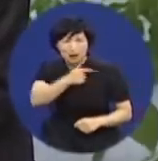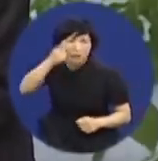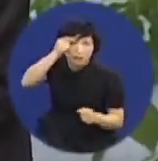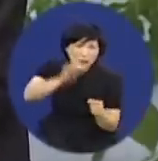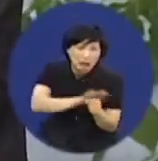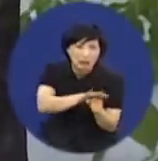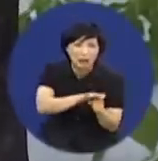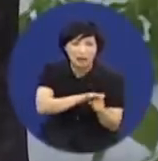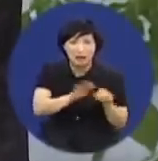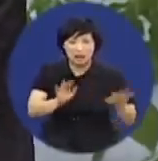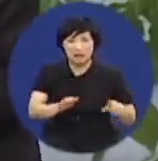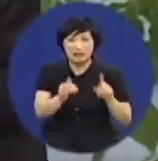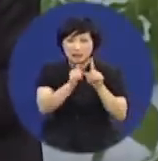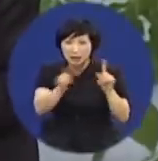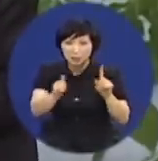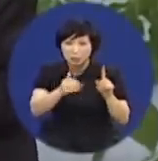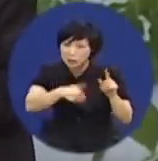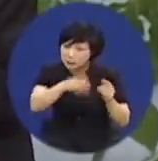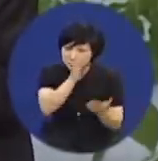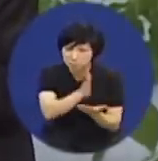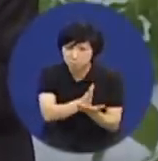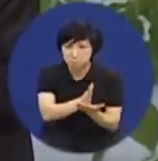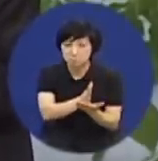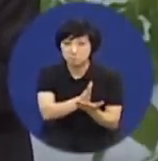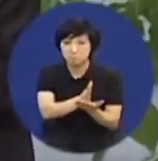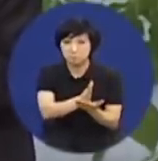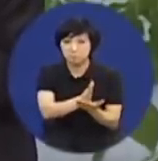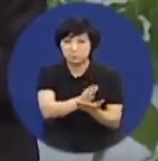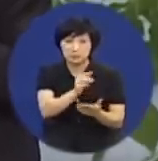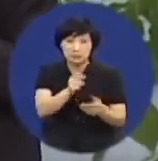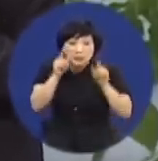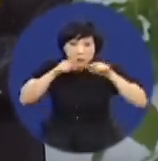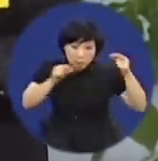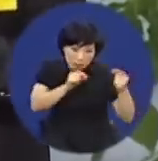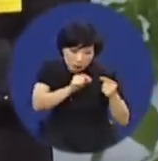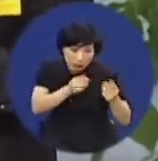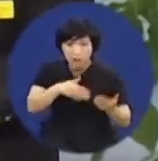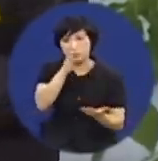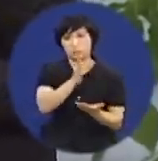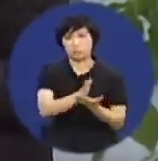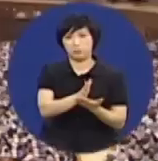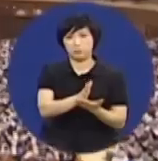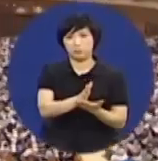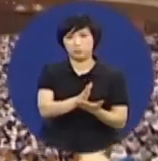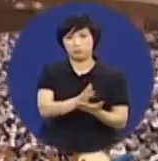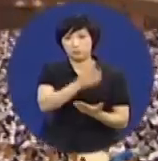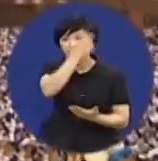から、一人もその近くに行ってはいけません。